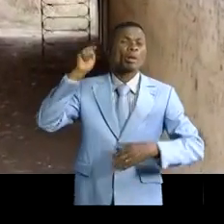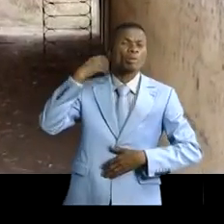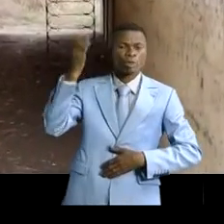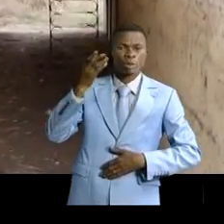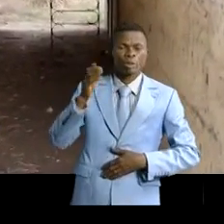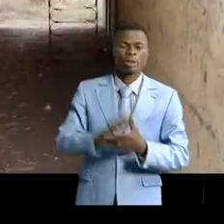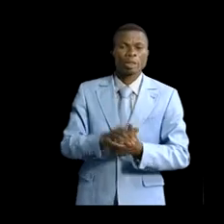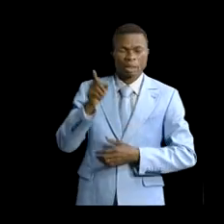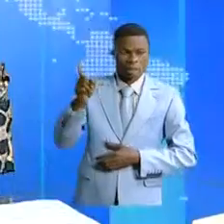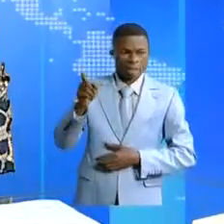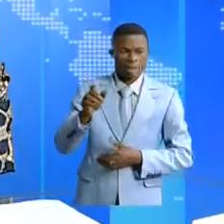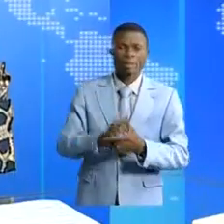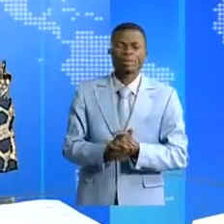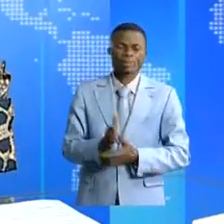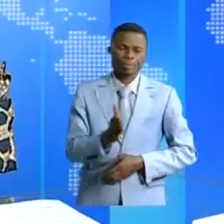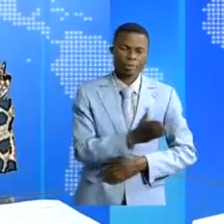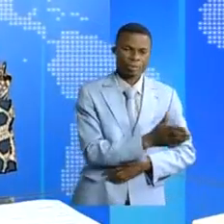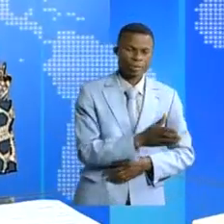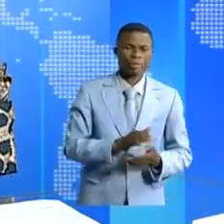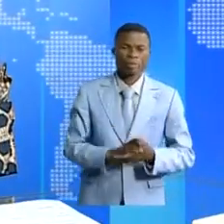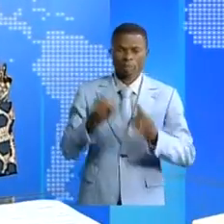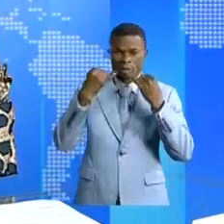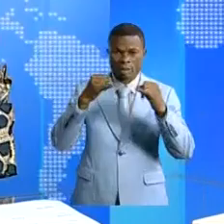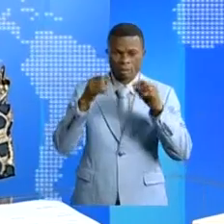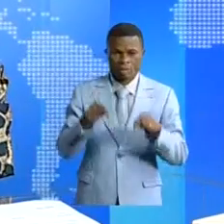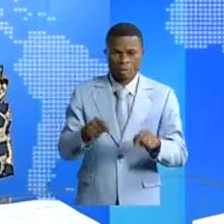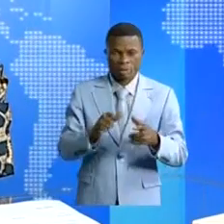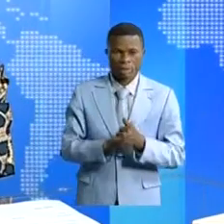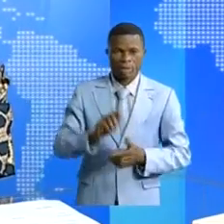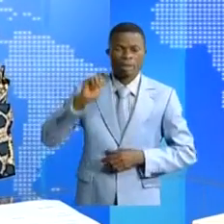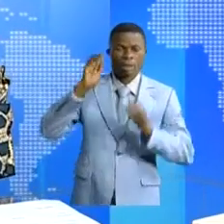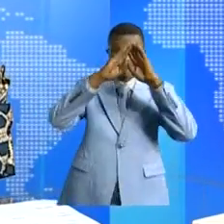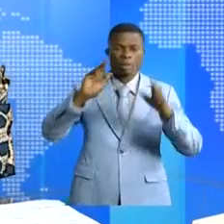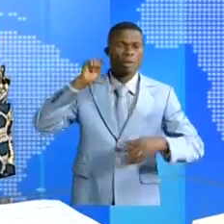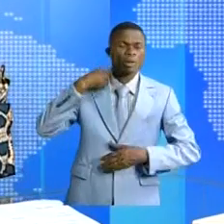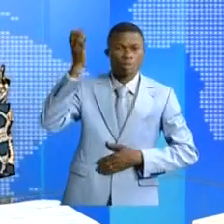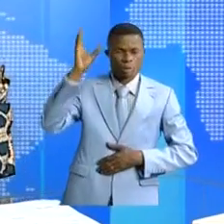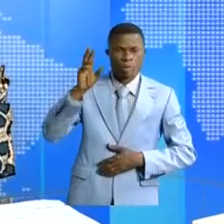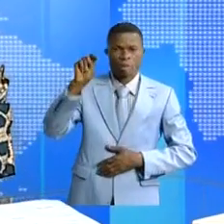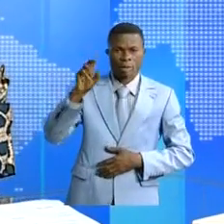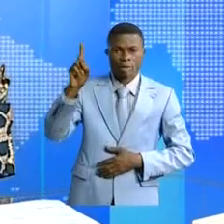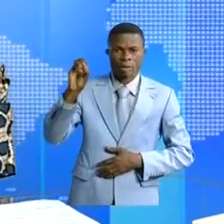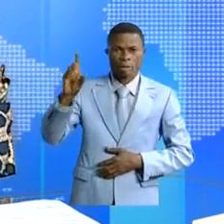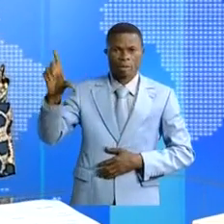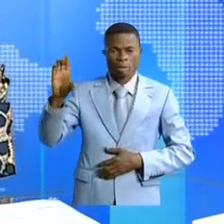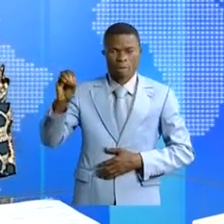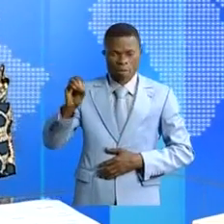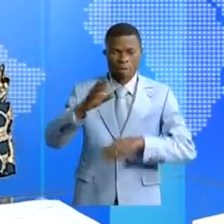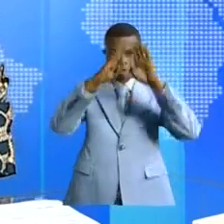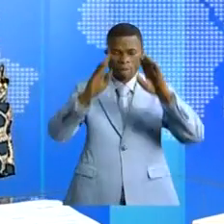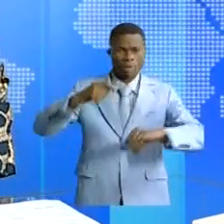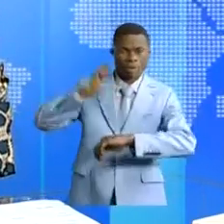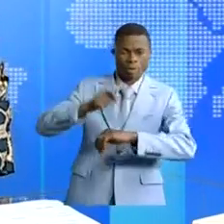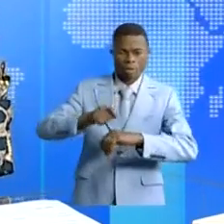de Chikakasa. Dans l'actualité également, la prison militaire de Ndolo, le palais de justice et l'Institut des